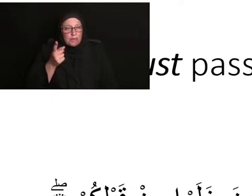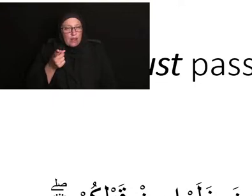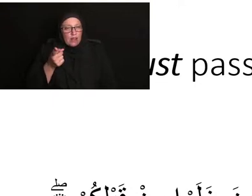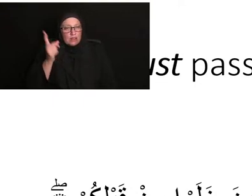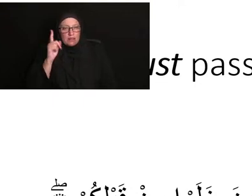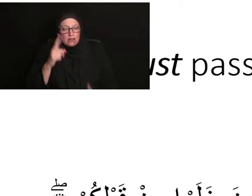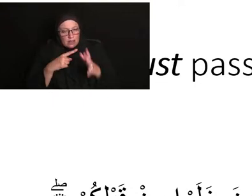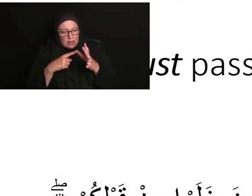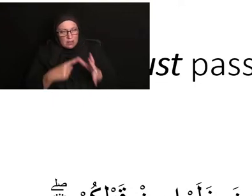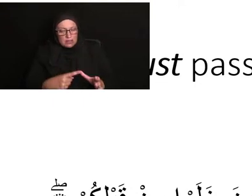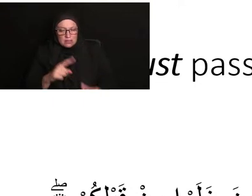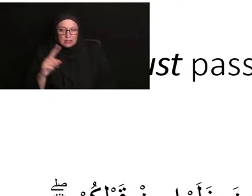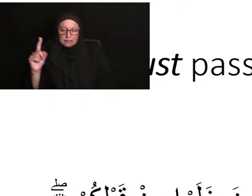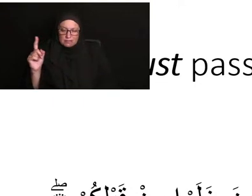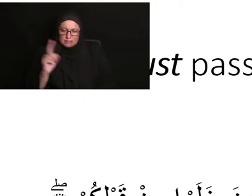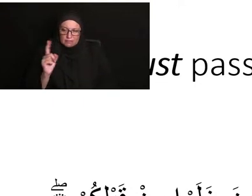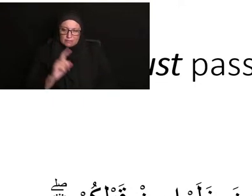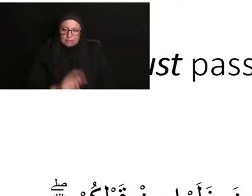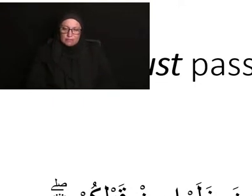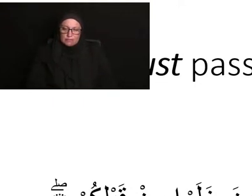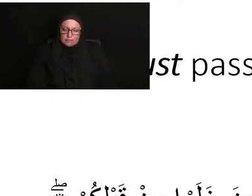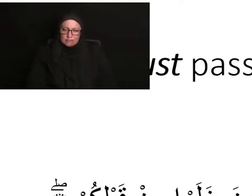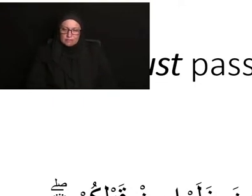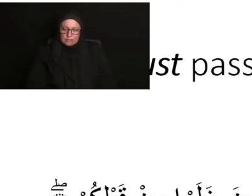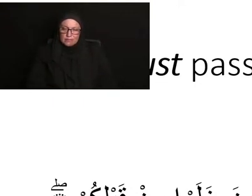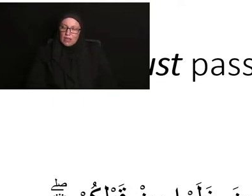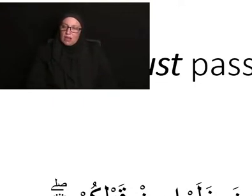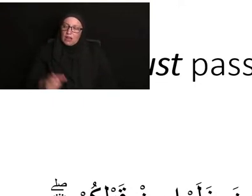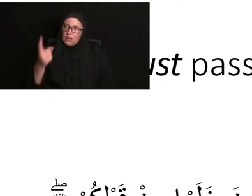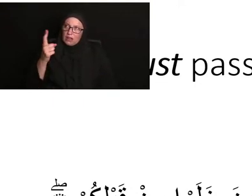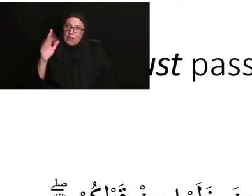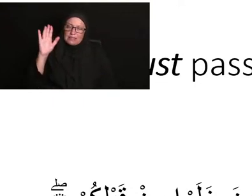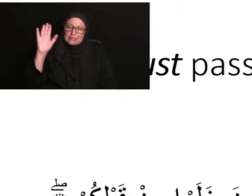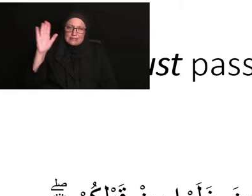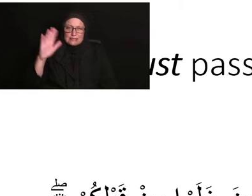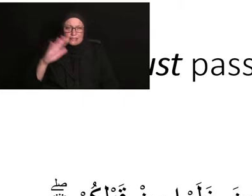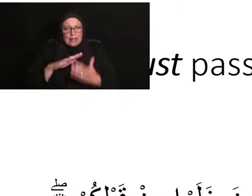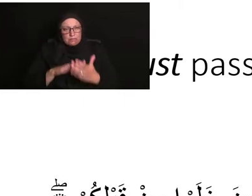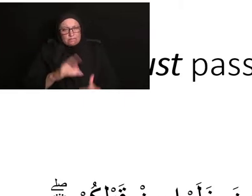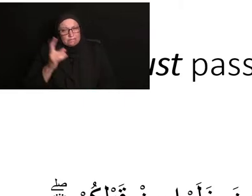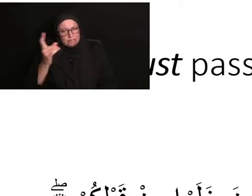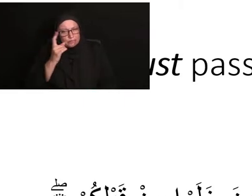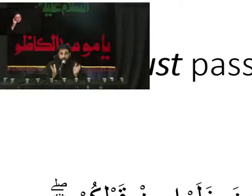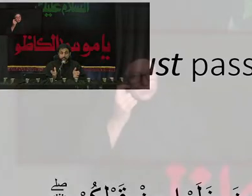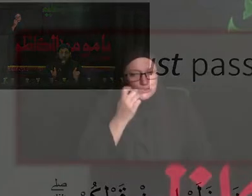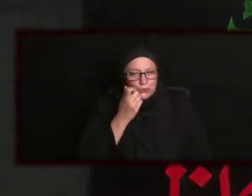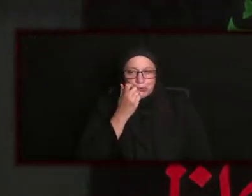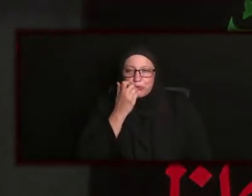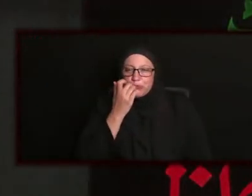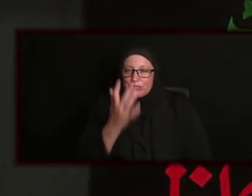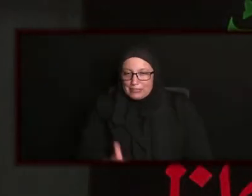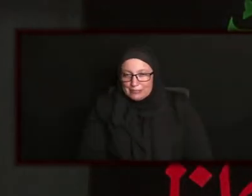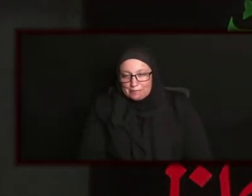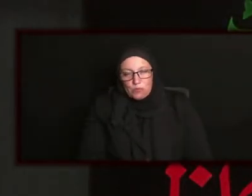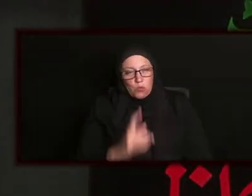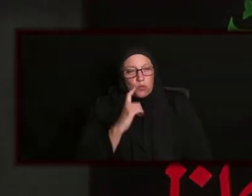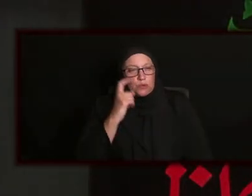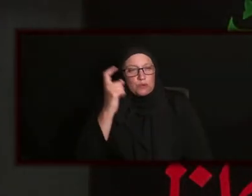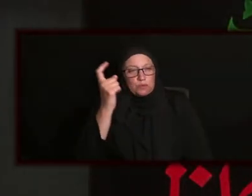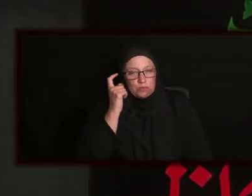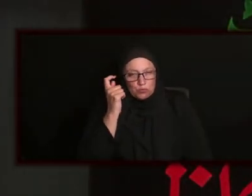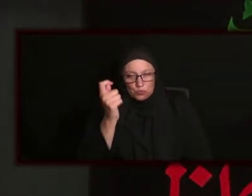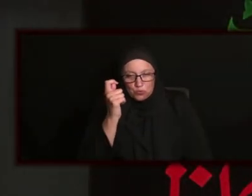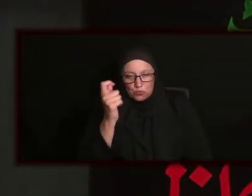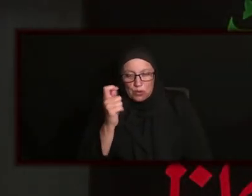اللَّهِ قَرِيبٌ. The help of Allah is always around the corner and it's inevitably coming if